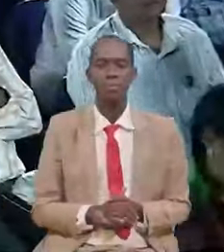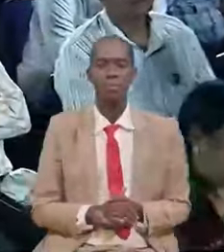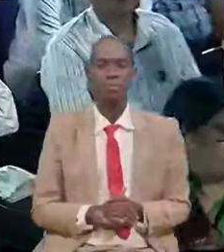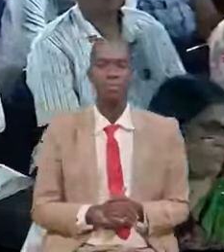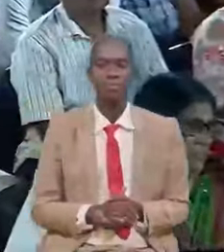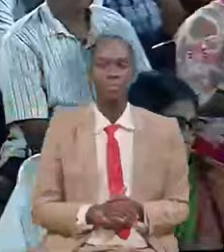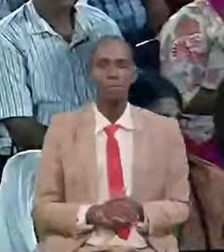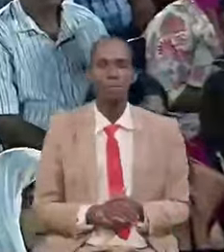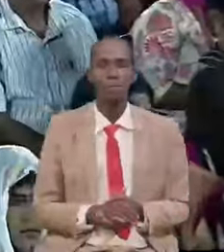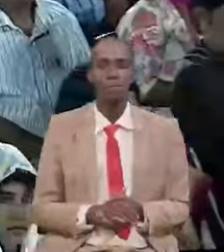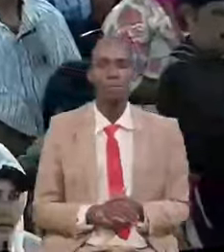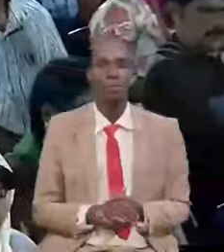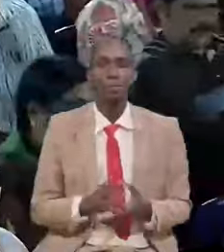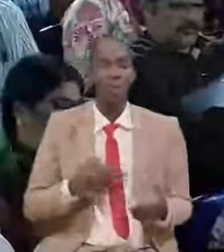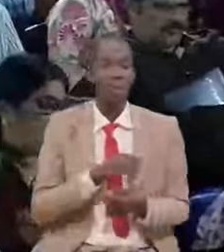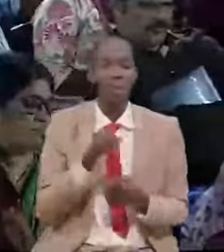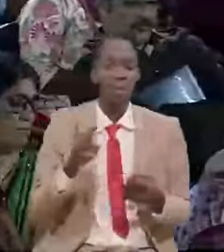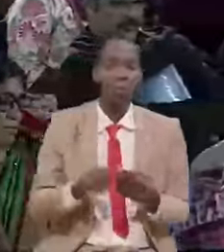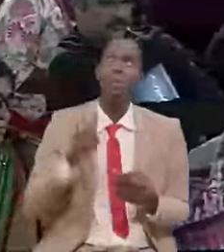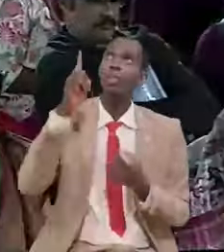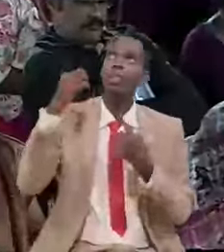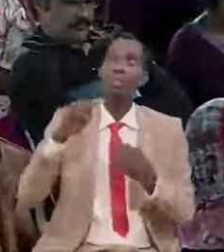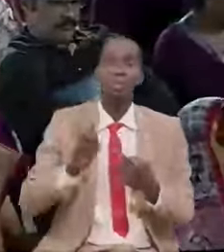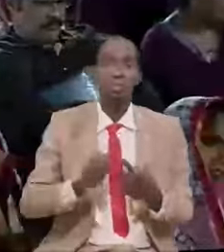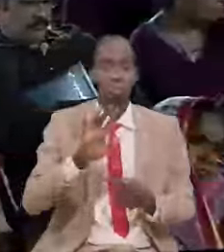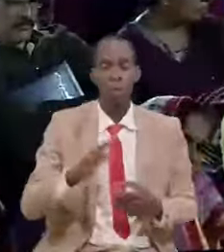puissance venant de sa naissance. Quand il vient dans ta vie,